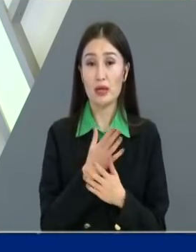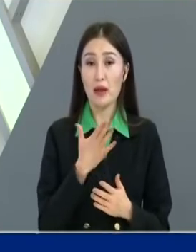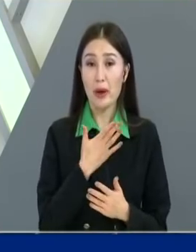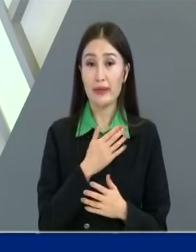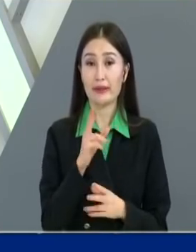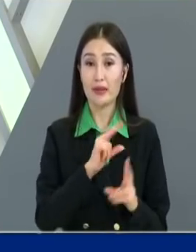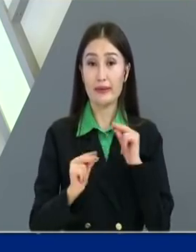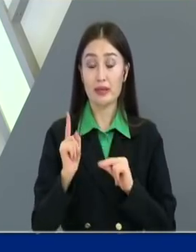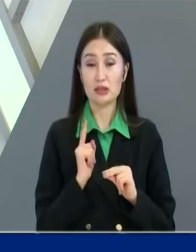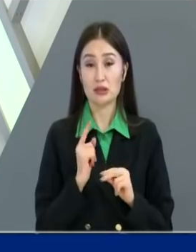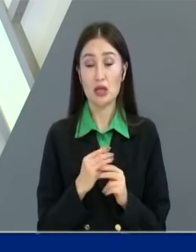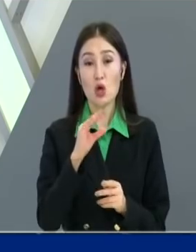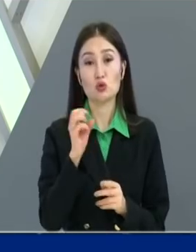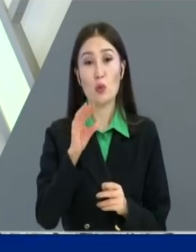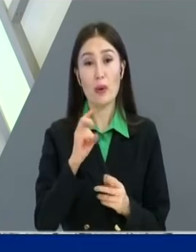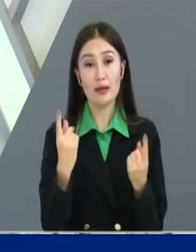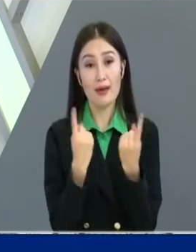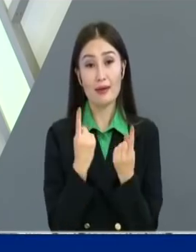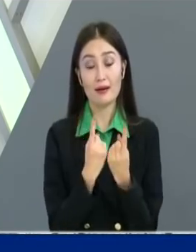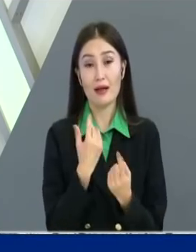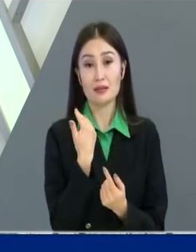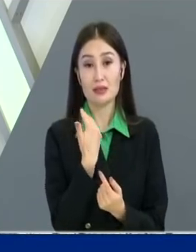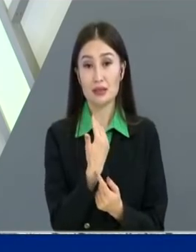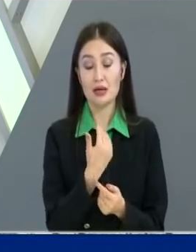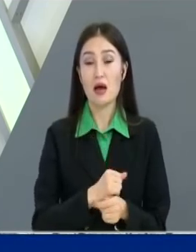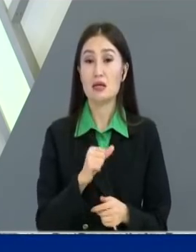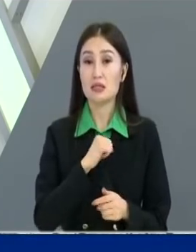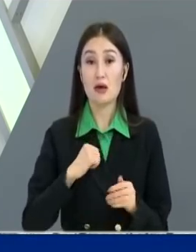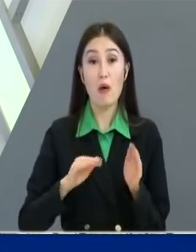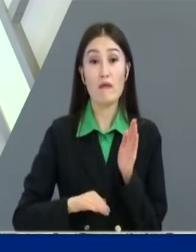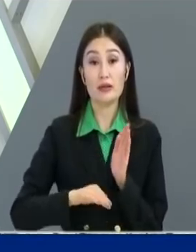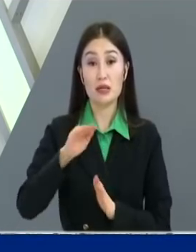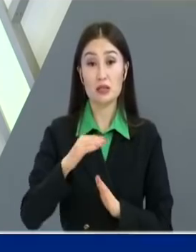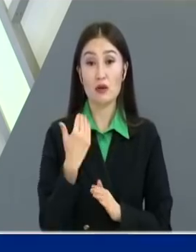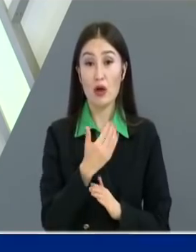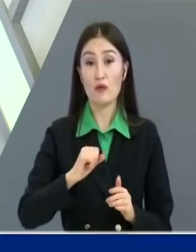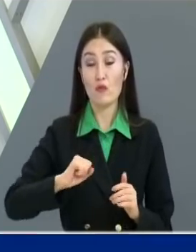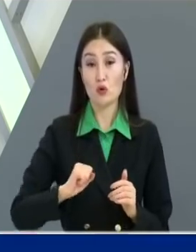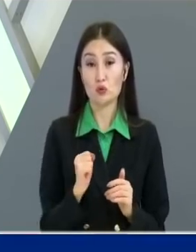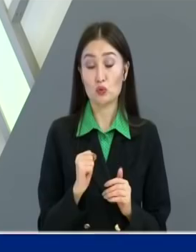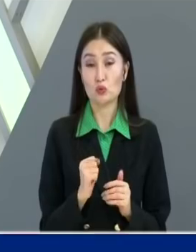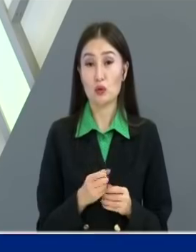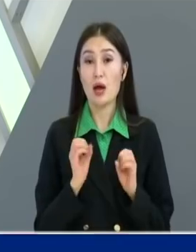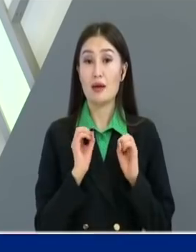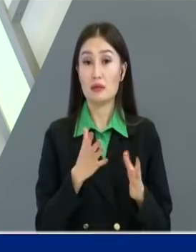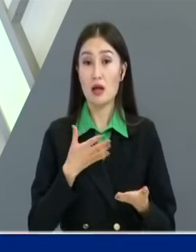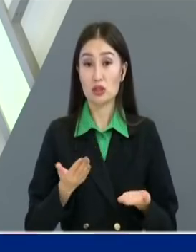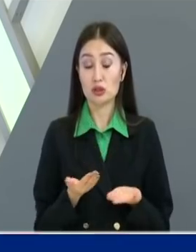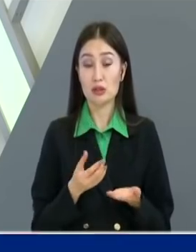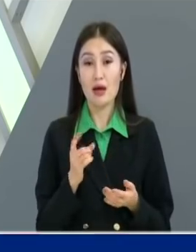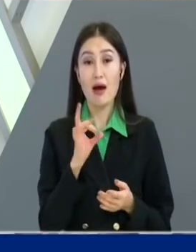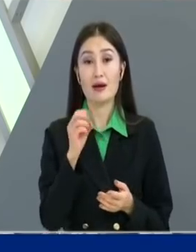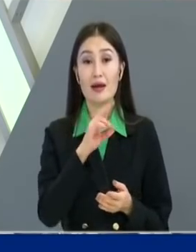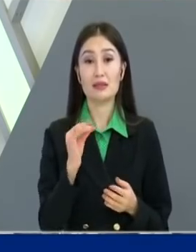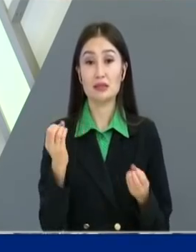Джоумарт – одноклассник Умутбека, который рос вместе с ним. С самого детства говорит, что его друг пожертвовал своей жизнью ради светлого